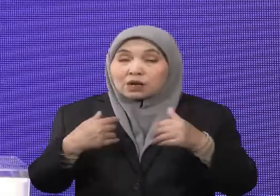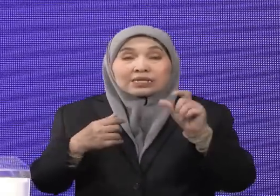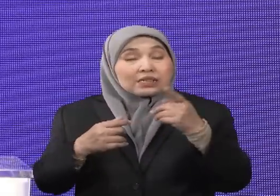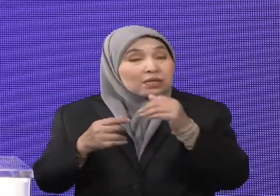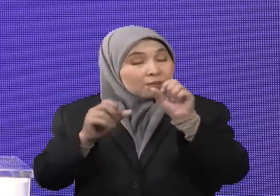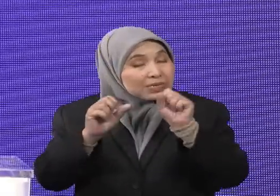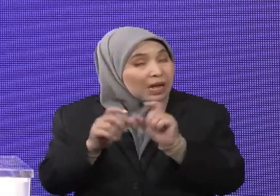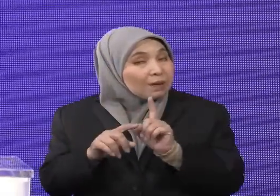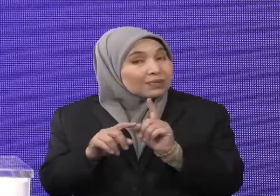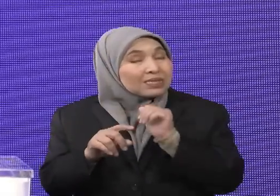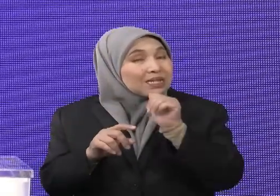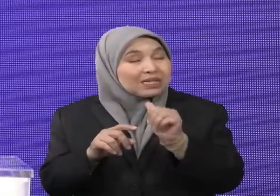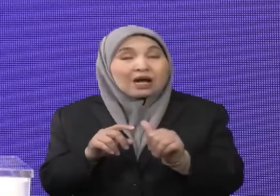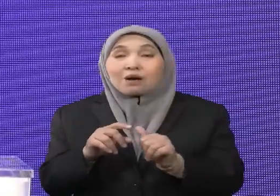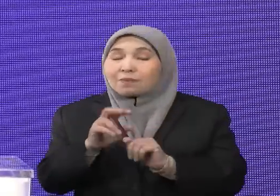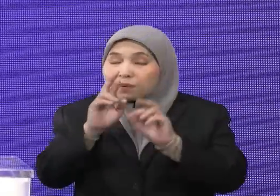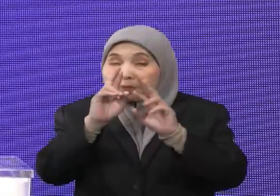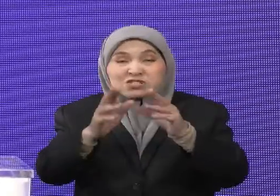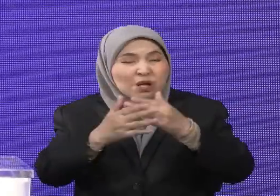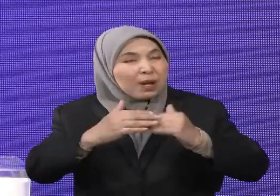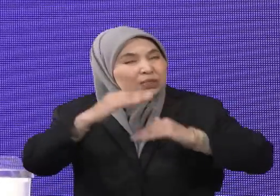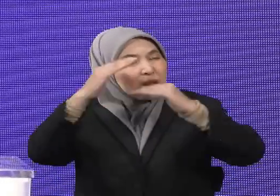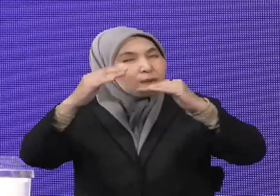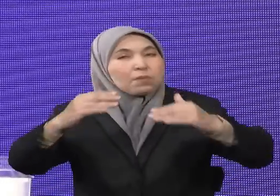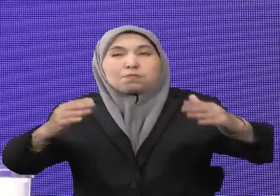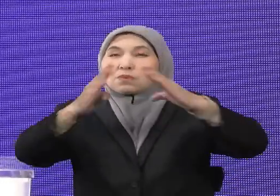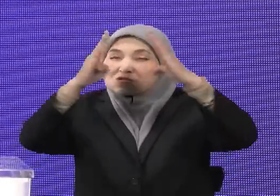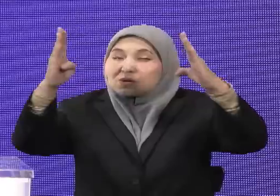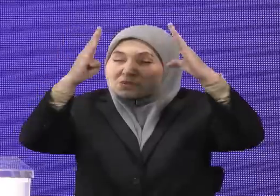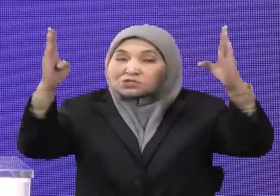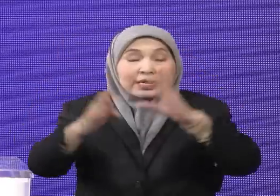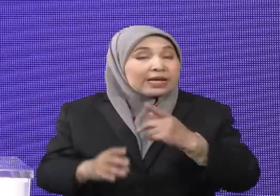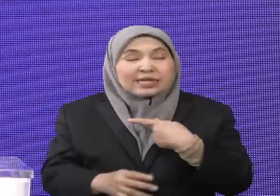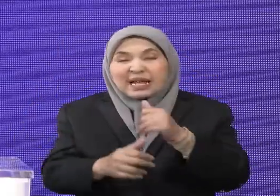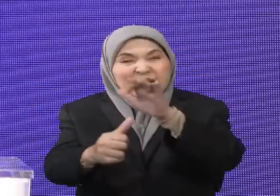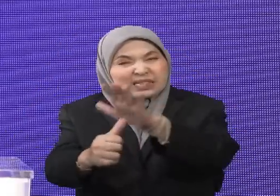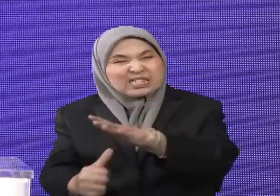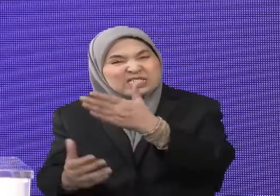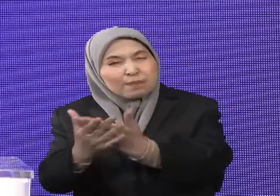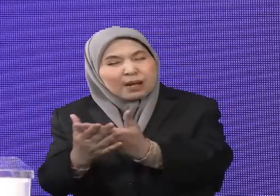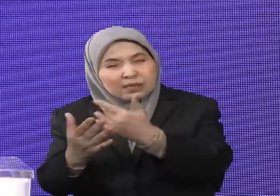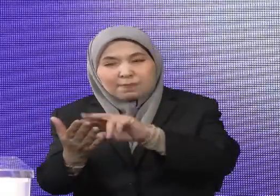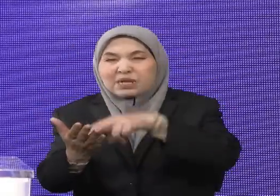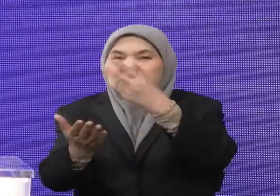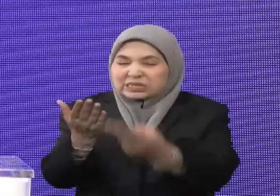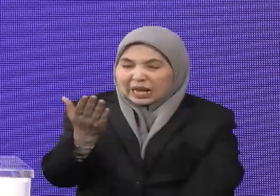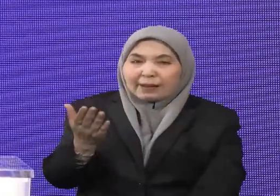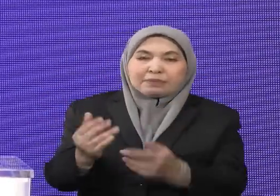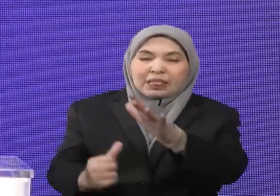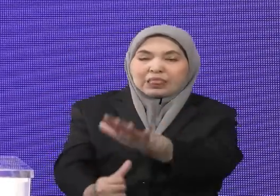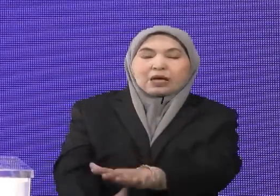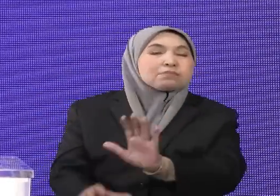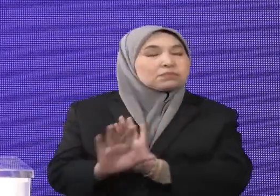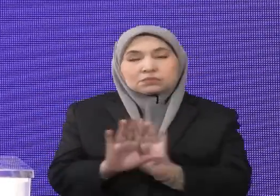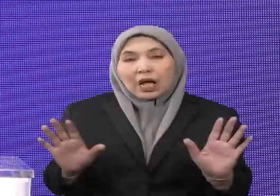tidak dalam format sampai ke tahap mengagungkan dan kita tidaklah kritis sehingga ketahap menjatuhkan ya di